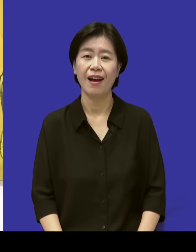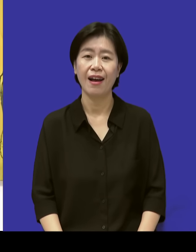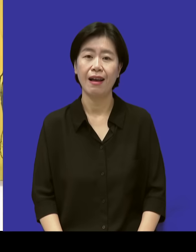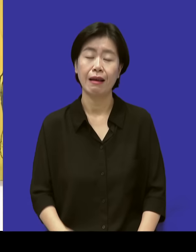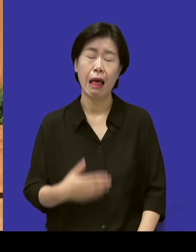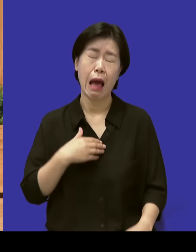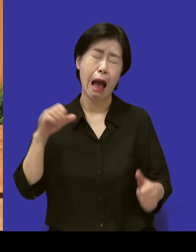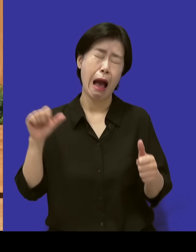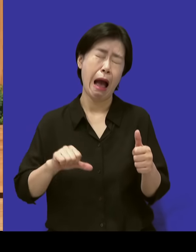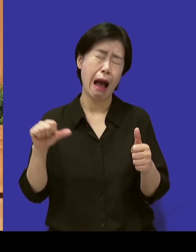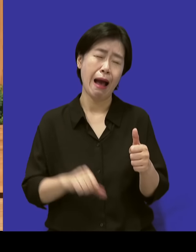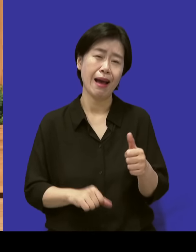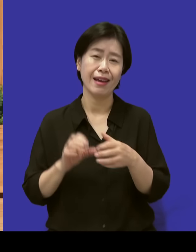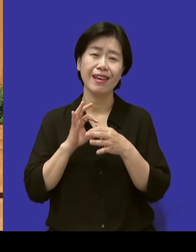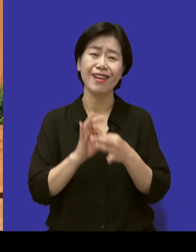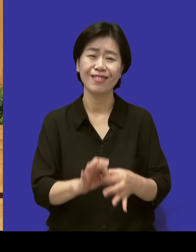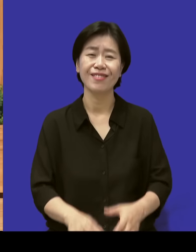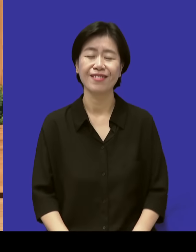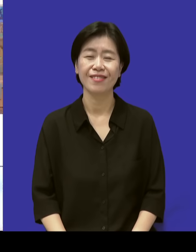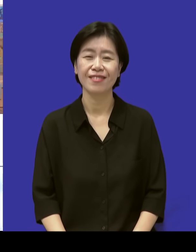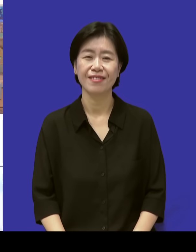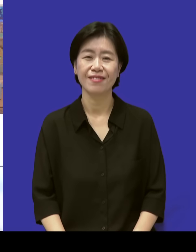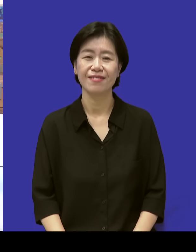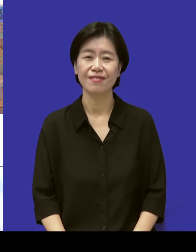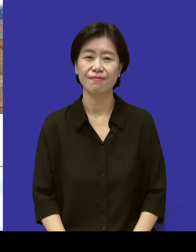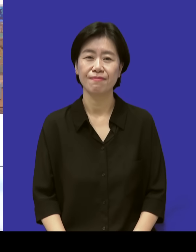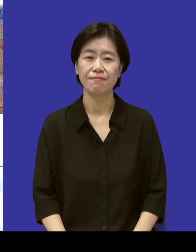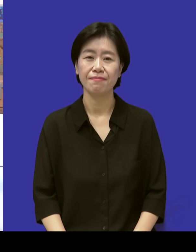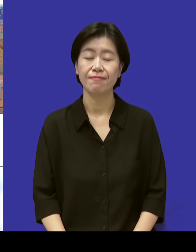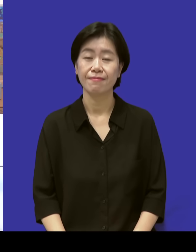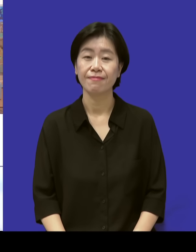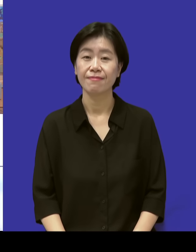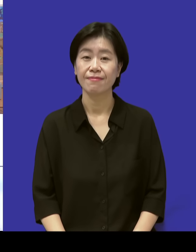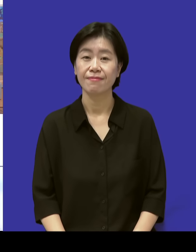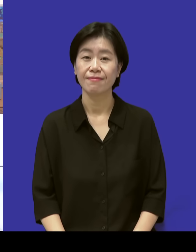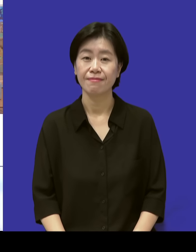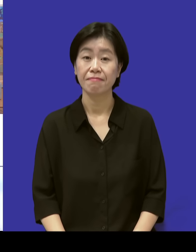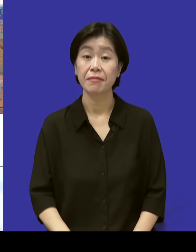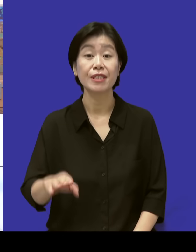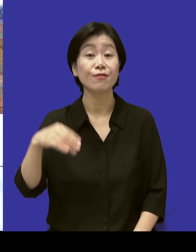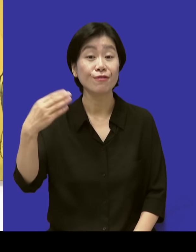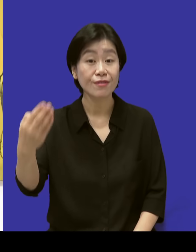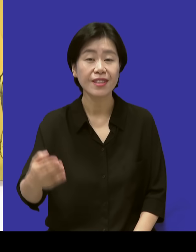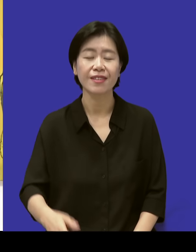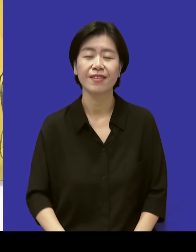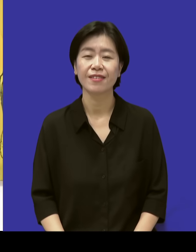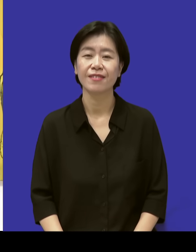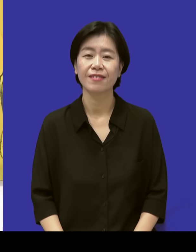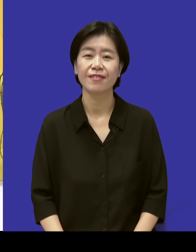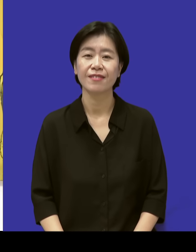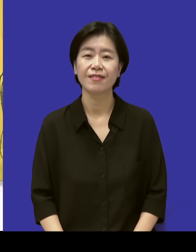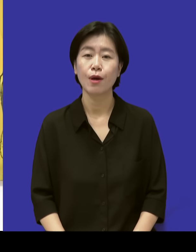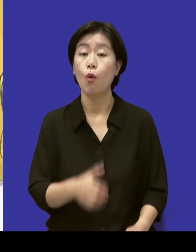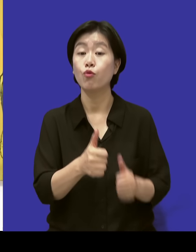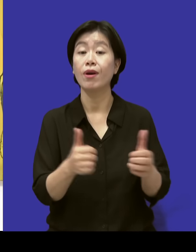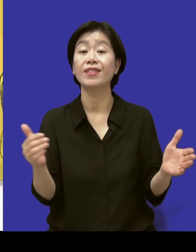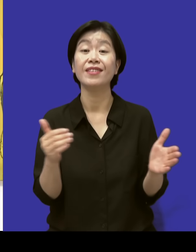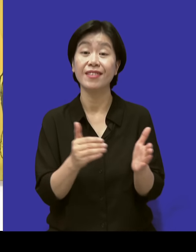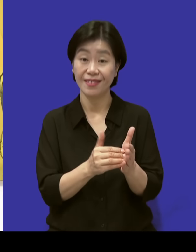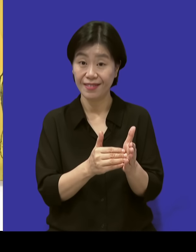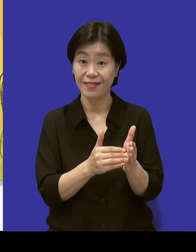다 패대기 쳐졌다 막 이렇게 예. 얘기를 하더라고요. 그래서 예. 이제 그렇게 한 후에 이제 경기가 끝났는데